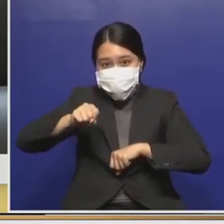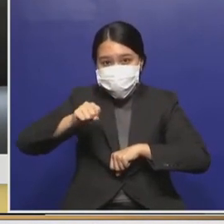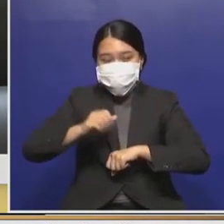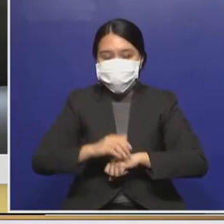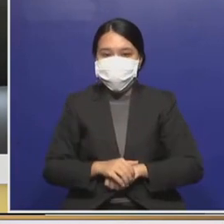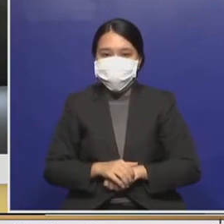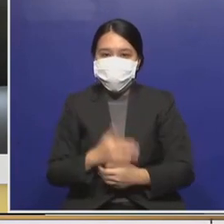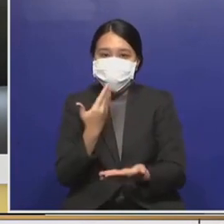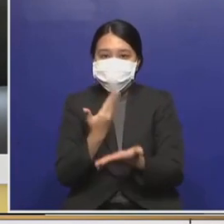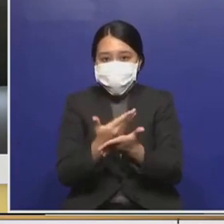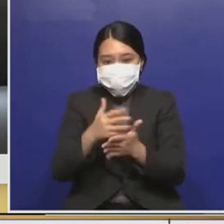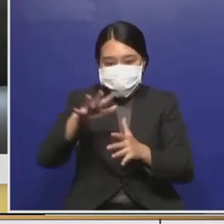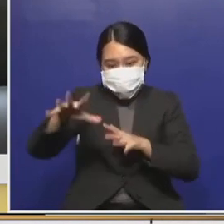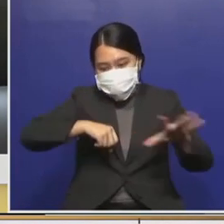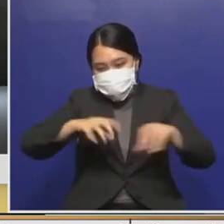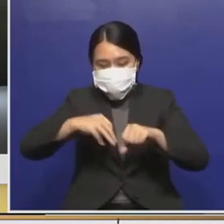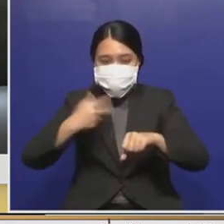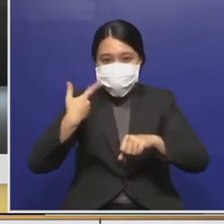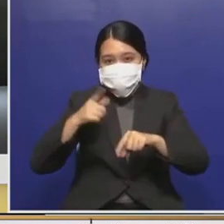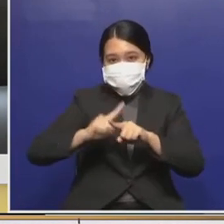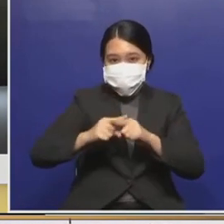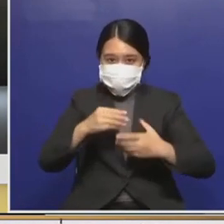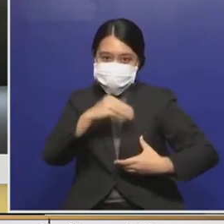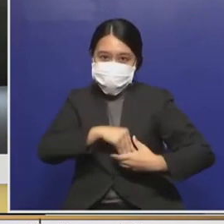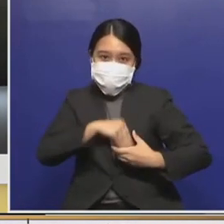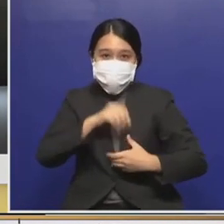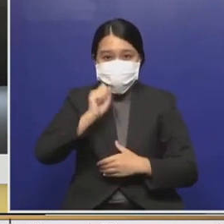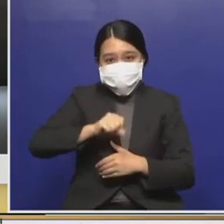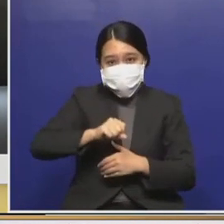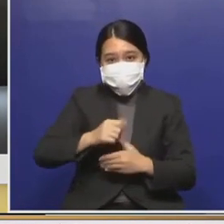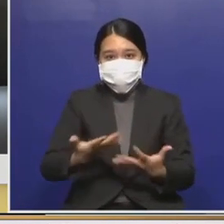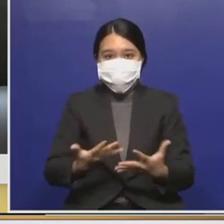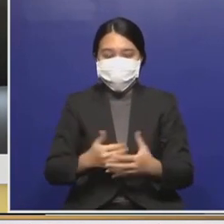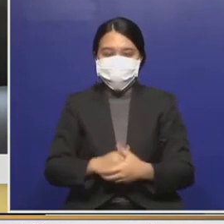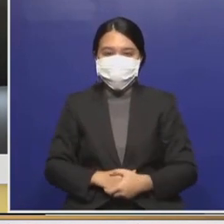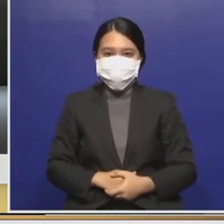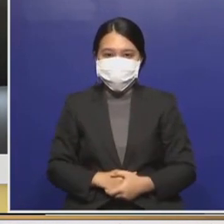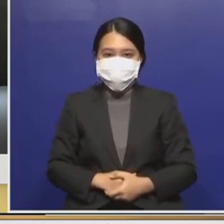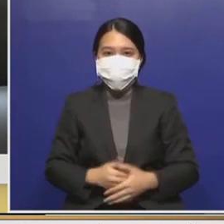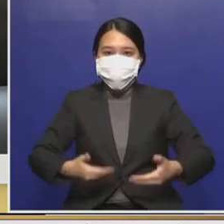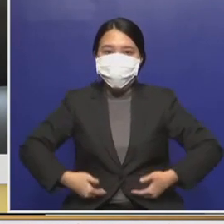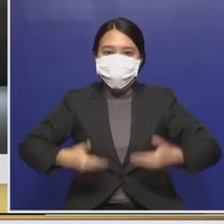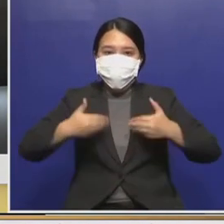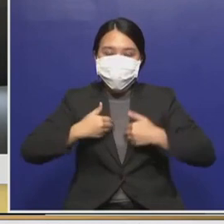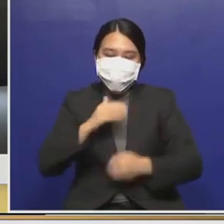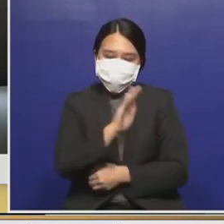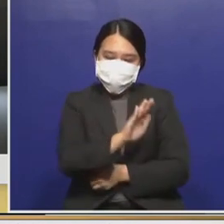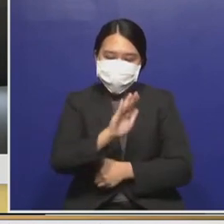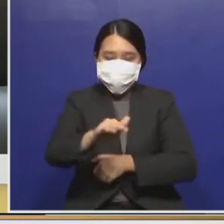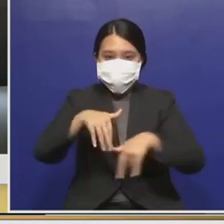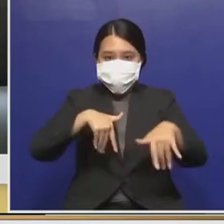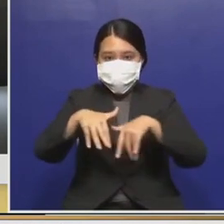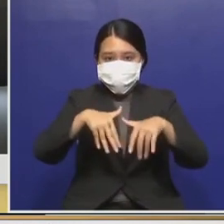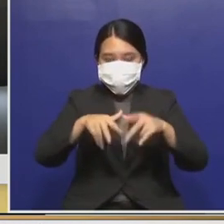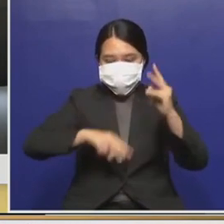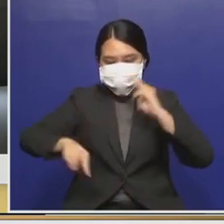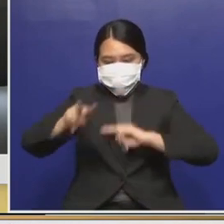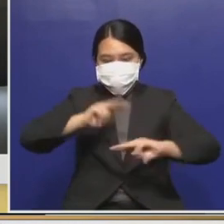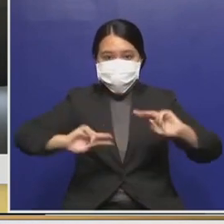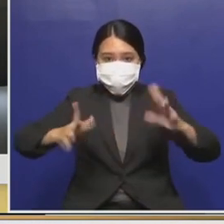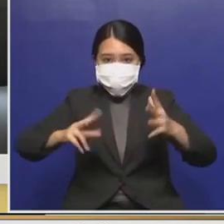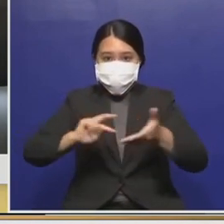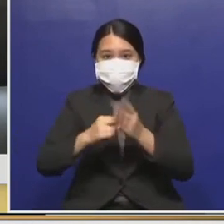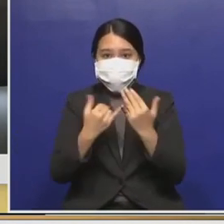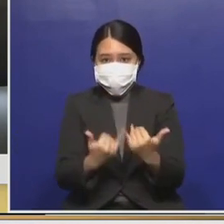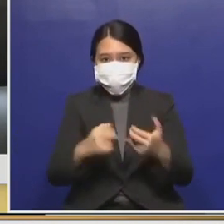หาเศษาเลย หาแตผลประโยชน คุไม่รัษาชีวตคน นี่คือปลายเหตุ